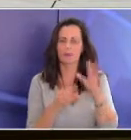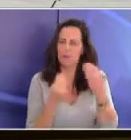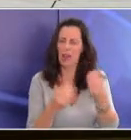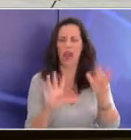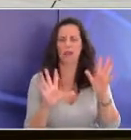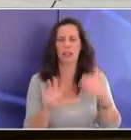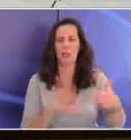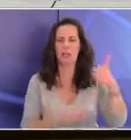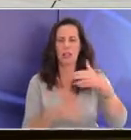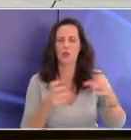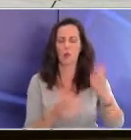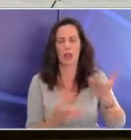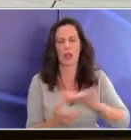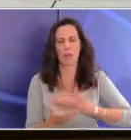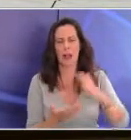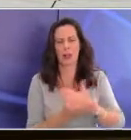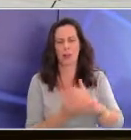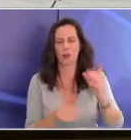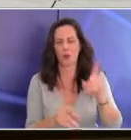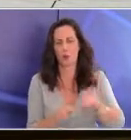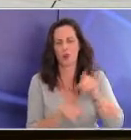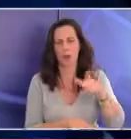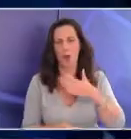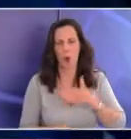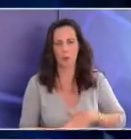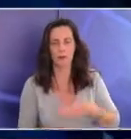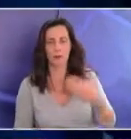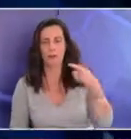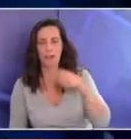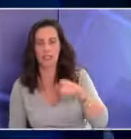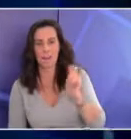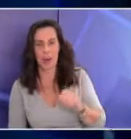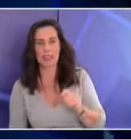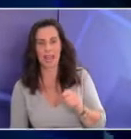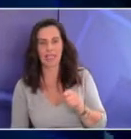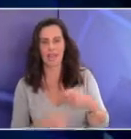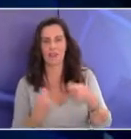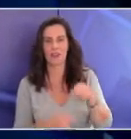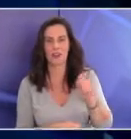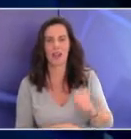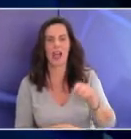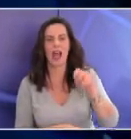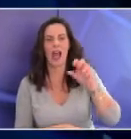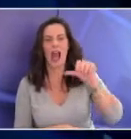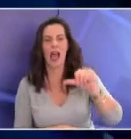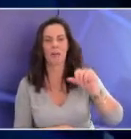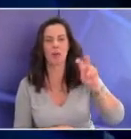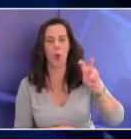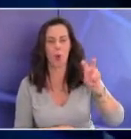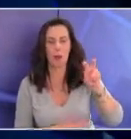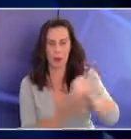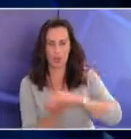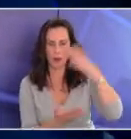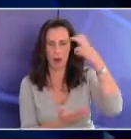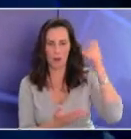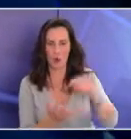לתת למנהלי קבוצות לקבל את ההחלטות שלהם כמו שהם מעוניינים. תראי מה זה, ואצלכם בכנסת, שחבר הכנסת איימן עודה מעלה תמונה